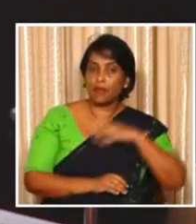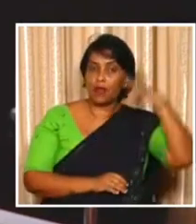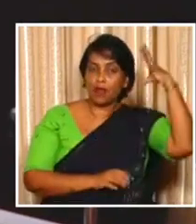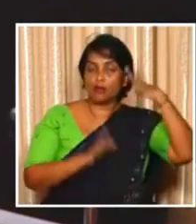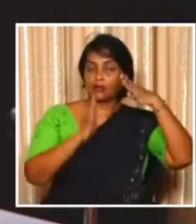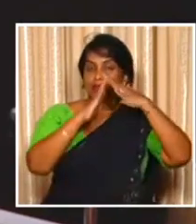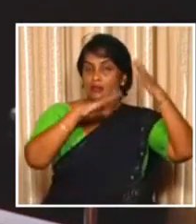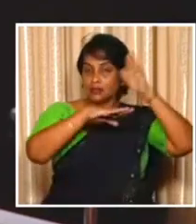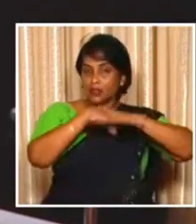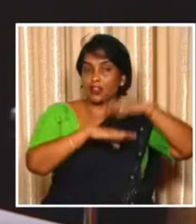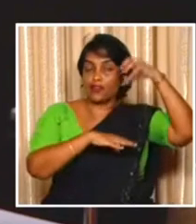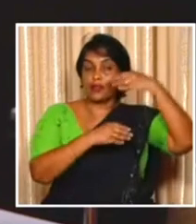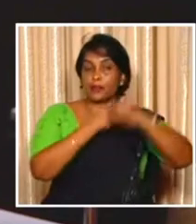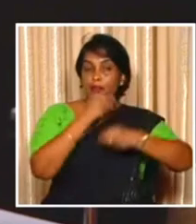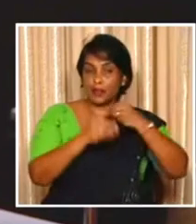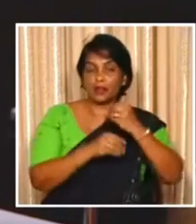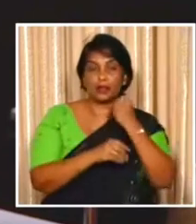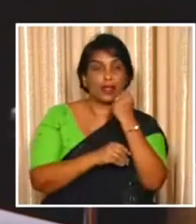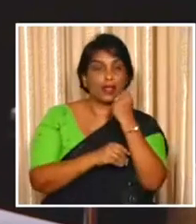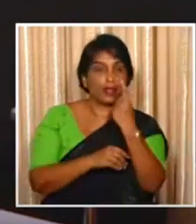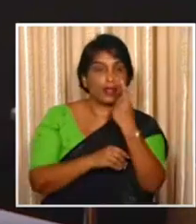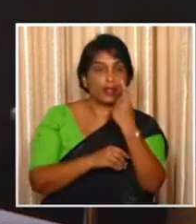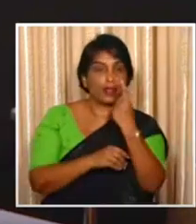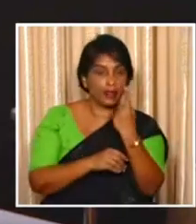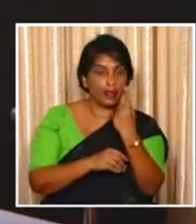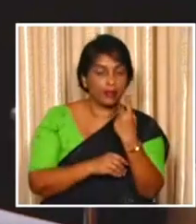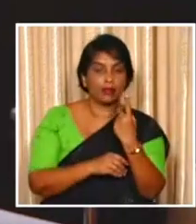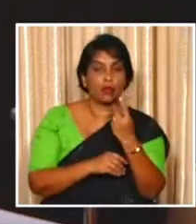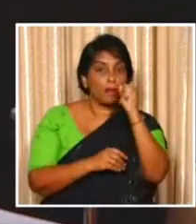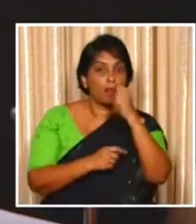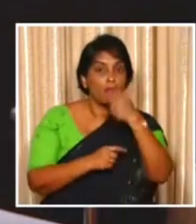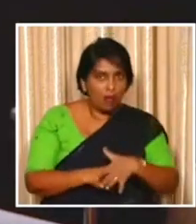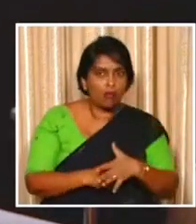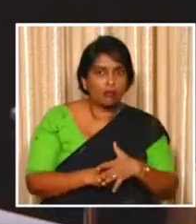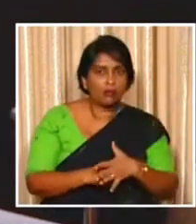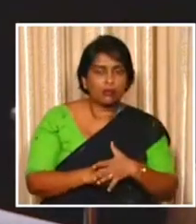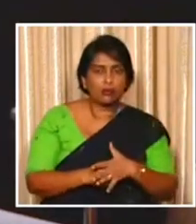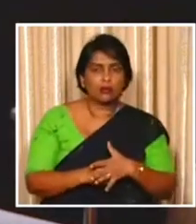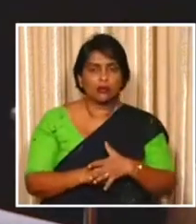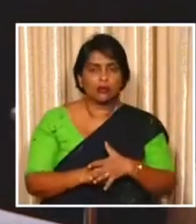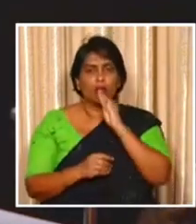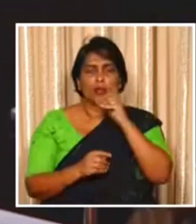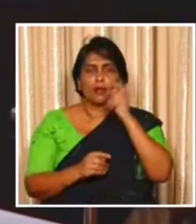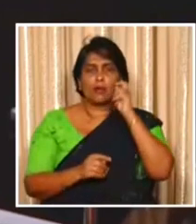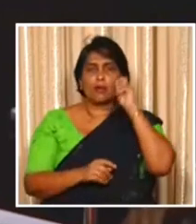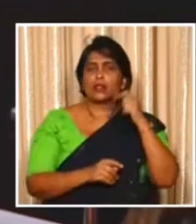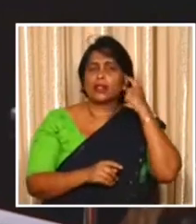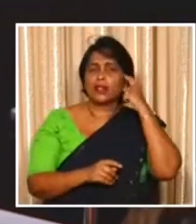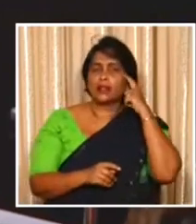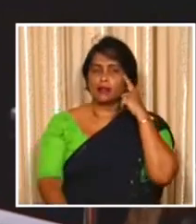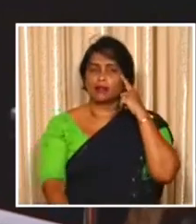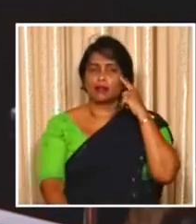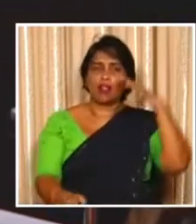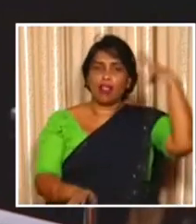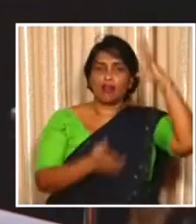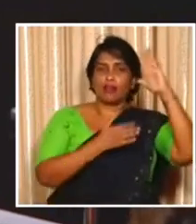සූර්ය බලයෙන් විදුලි නිෂ්පාදනය කරන ඒකකයක් රුපියල් 50ට ගන්න ඕනද සාමාන්‍ය පුරවැසියන් හිතන් ඉන්නේ මොකද්ද?